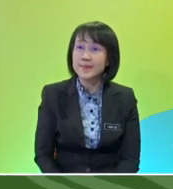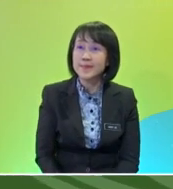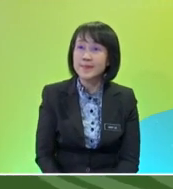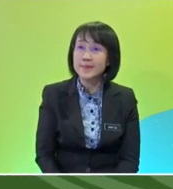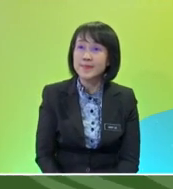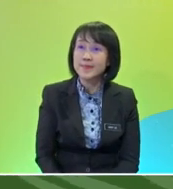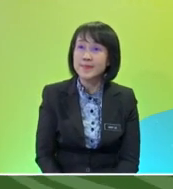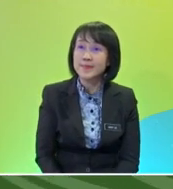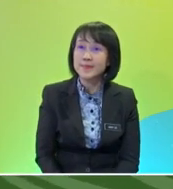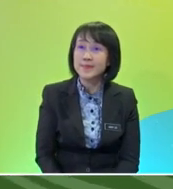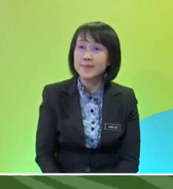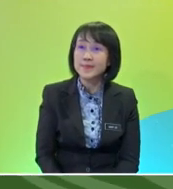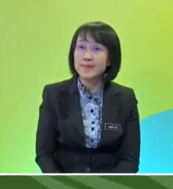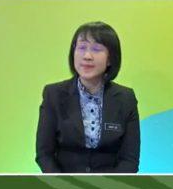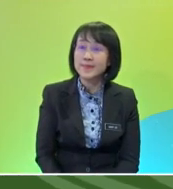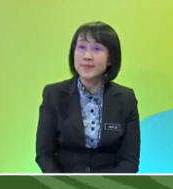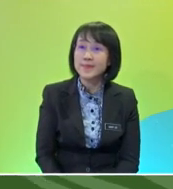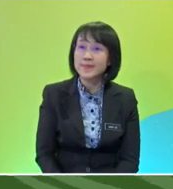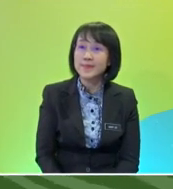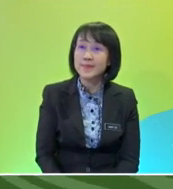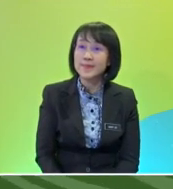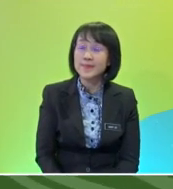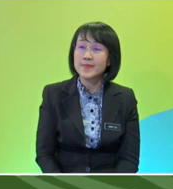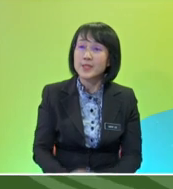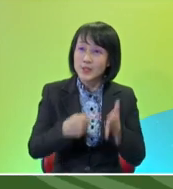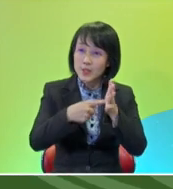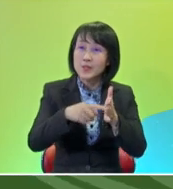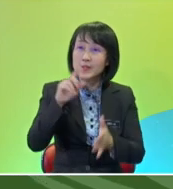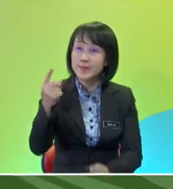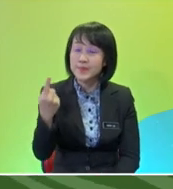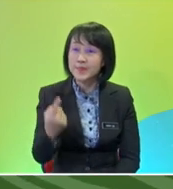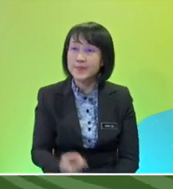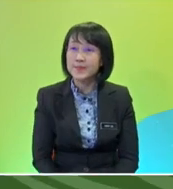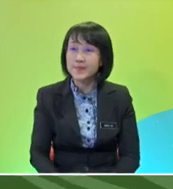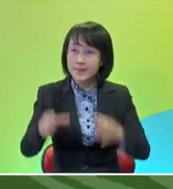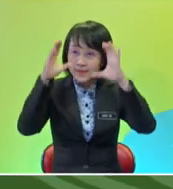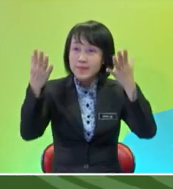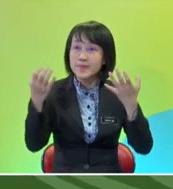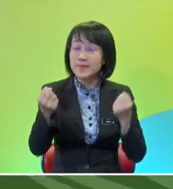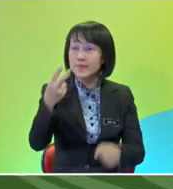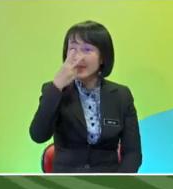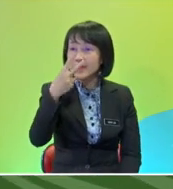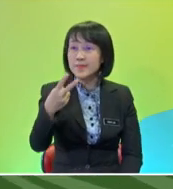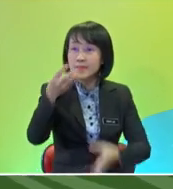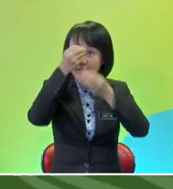Pejun boleh tunjuk tak? Tak apa, tunjuk je. Kita nak tengok je macam mana infografik ringkas tu.